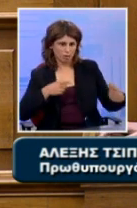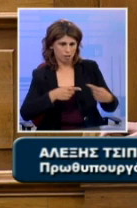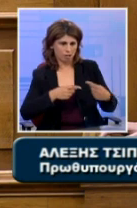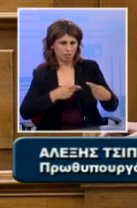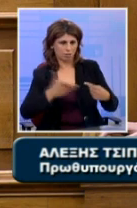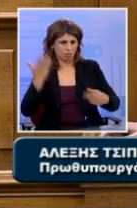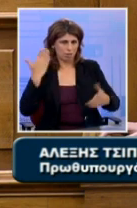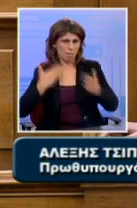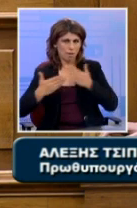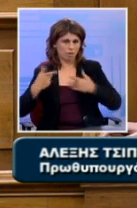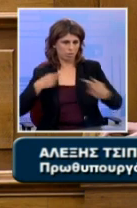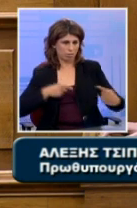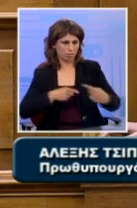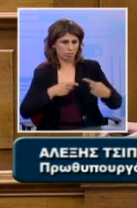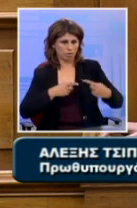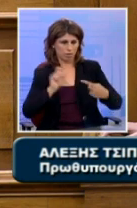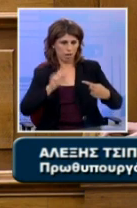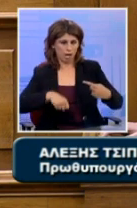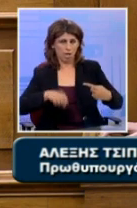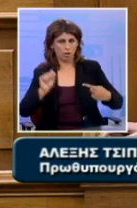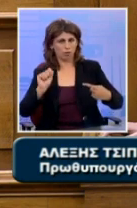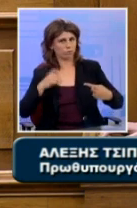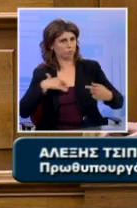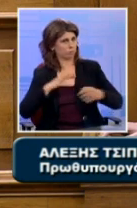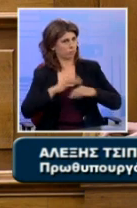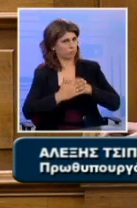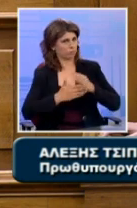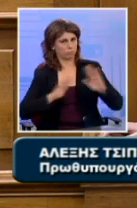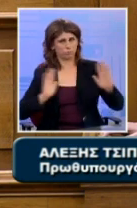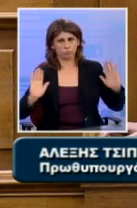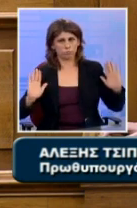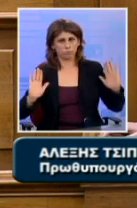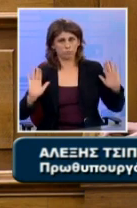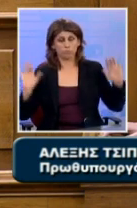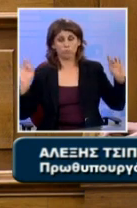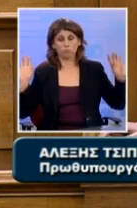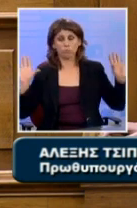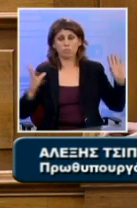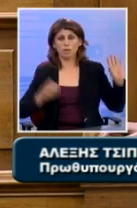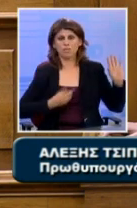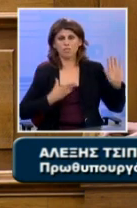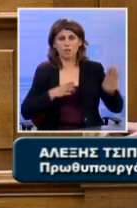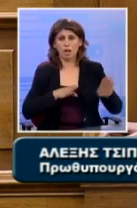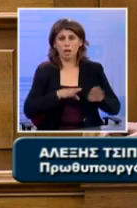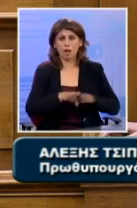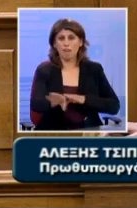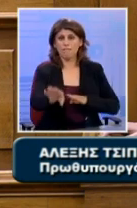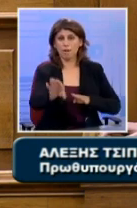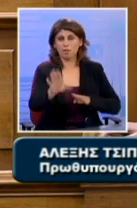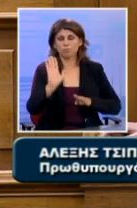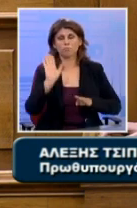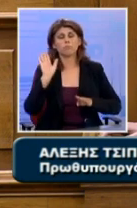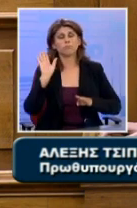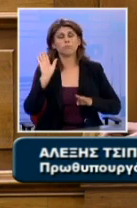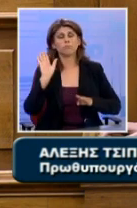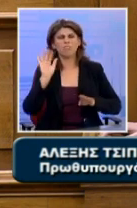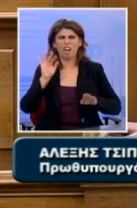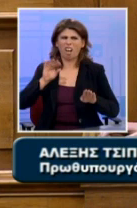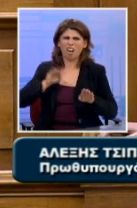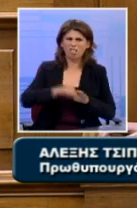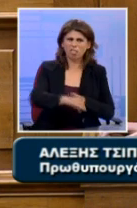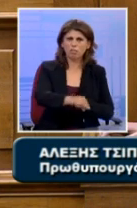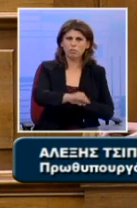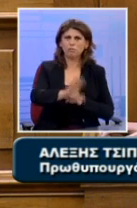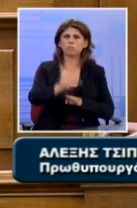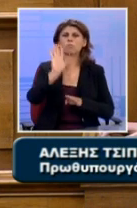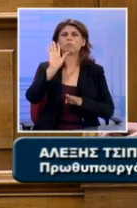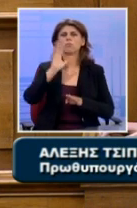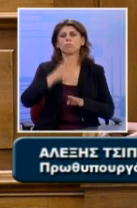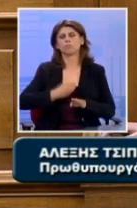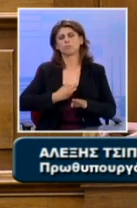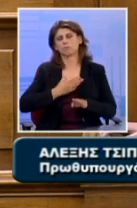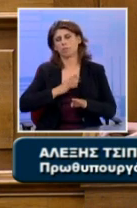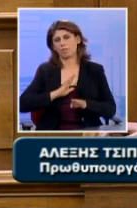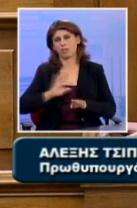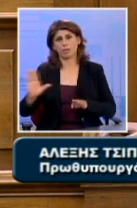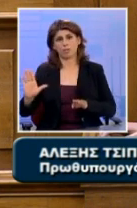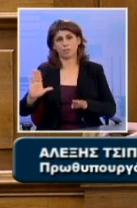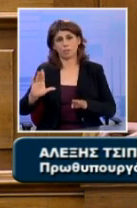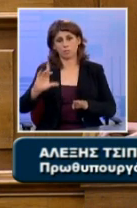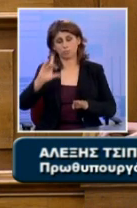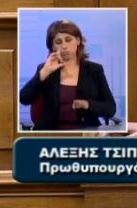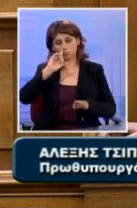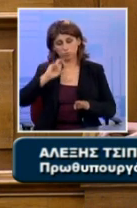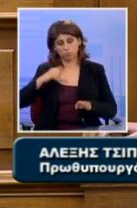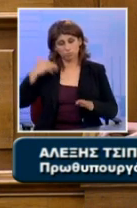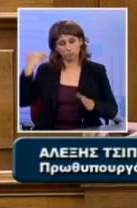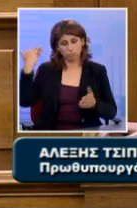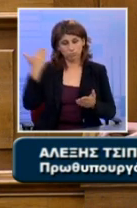στο παρελθόν ή όχι. Δεν έχουμε καμία διάθεση ρεμβασισμού ή αντεκδίκησης. Απαιτούμε όμως